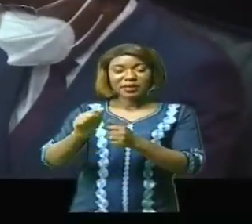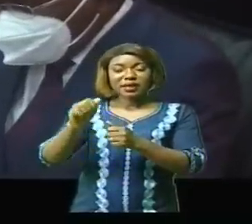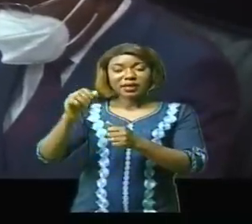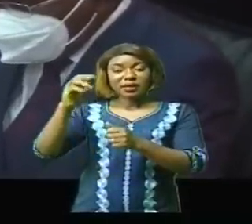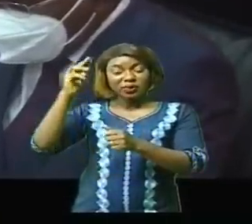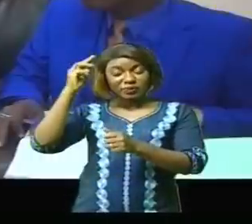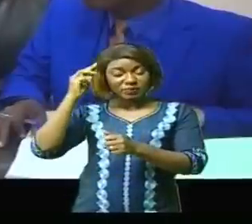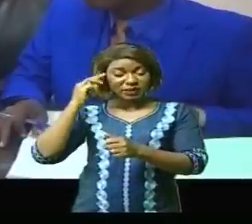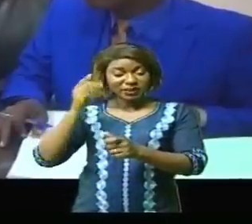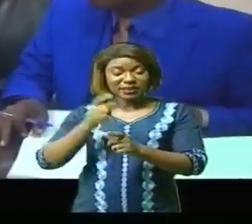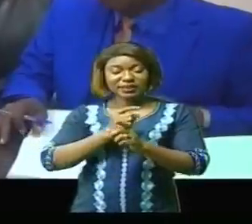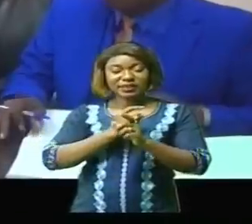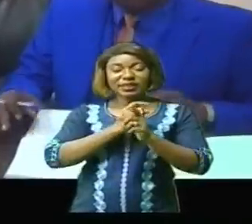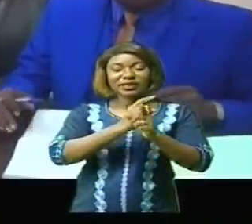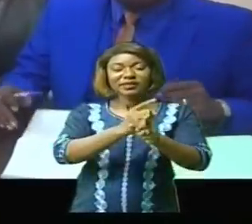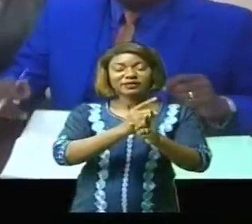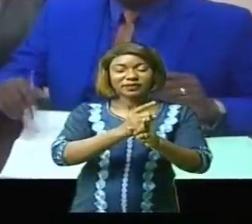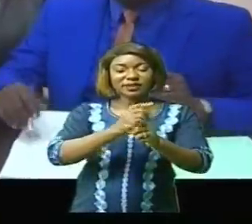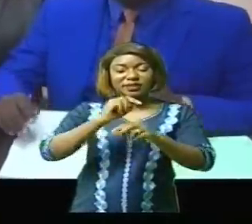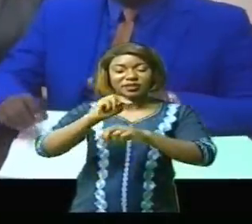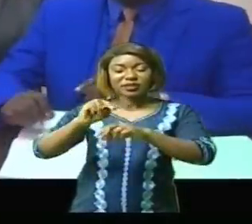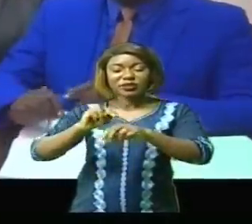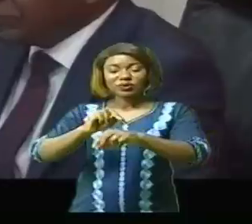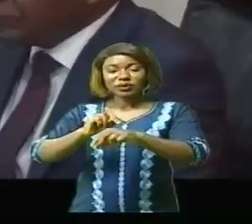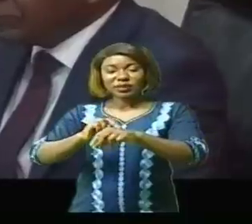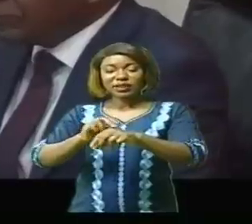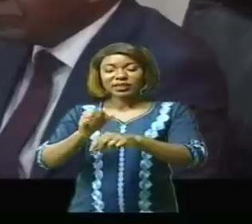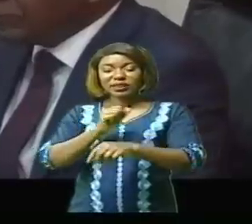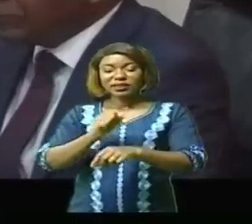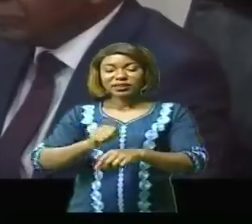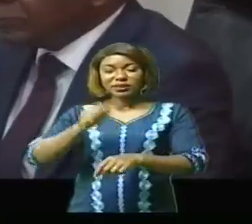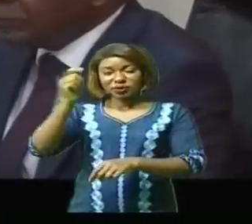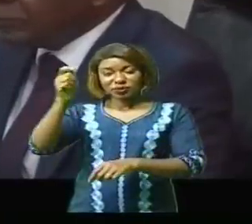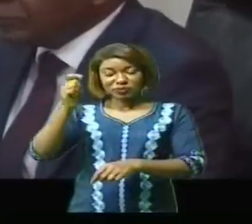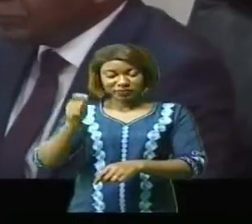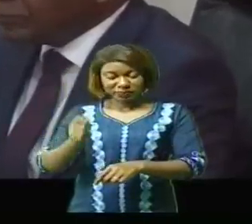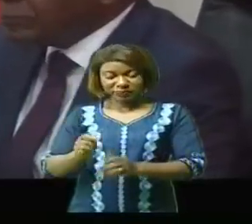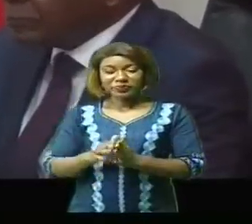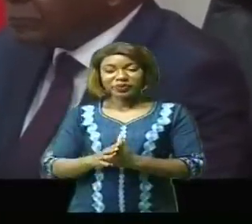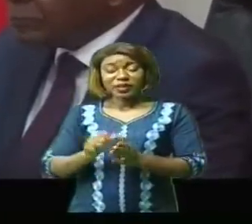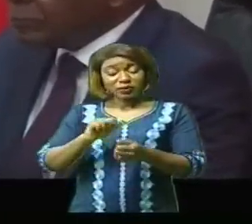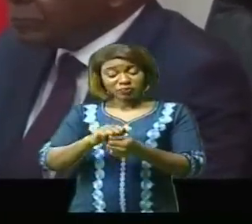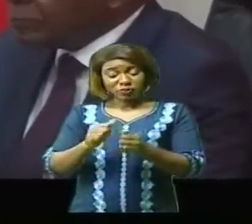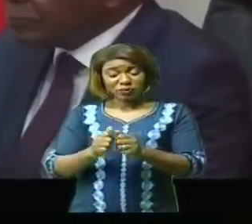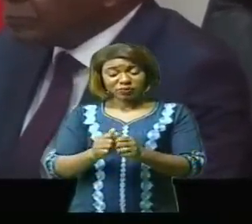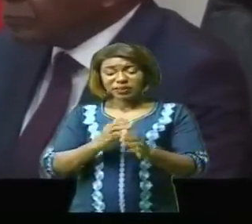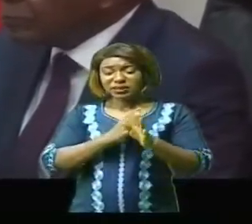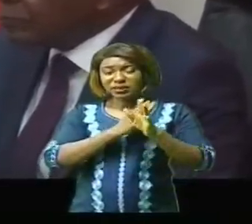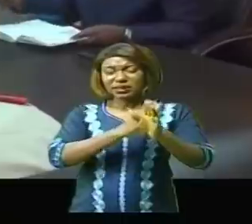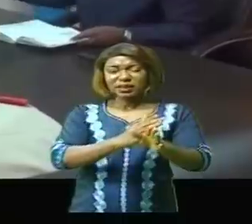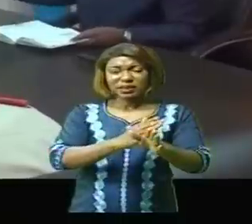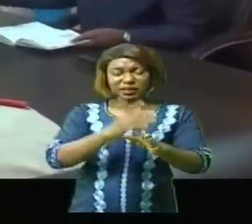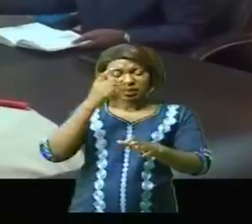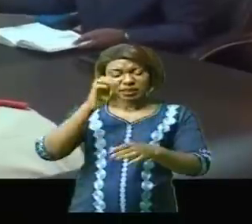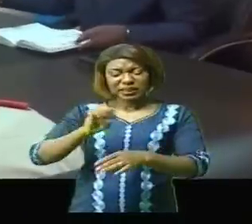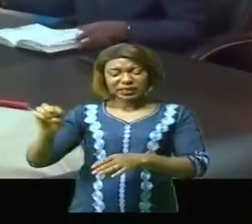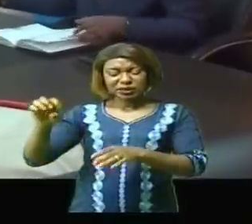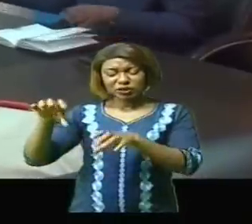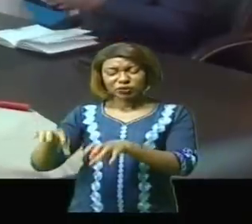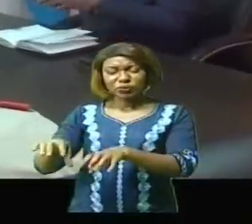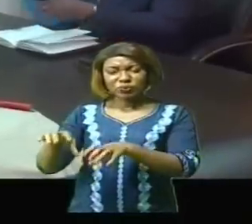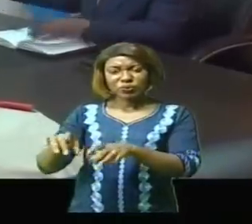Défense nationale et ancien combattant Gilbert Kabanda Kourenga. La situation sécuritaire qui prévaut dans l'est de la